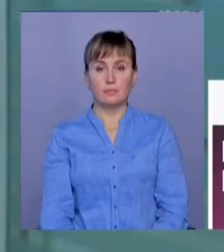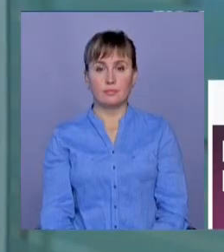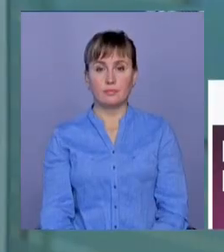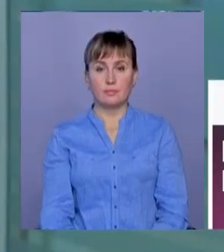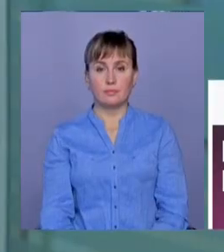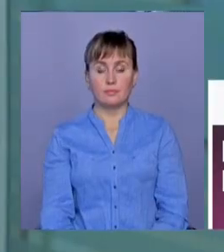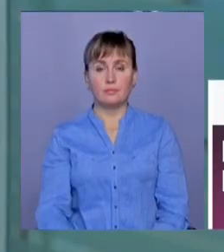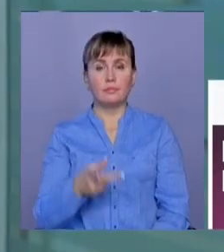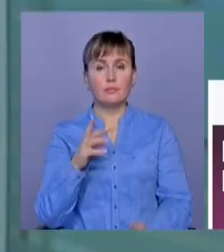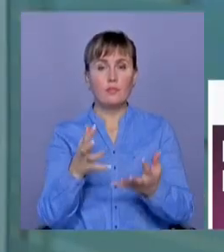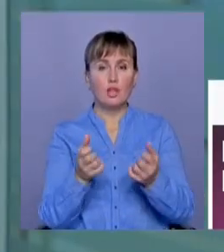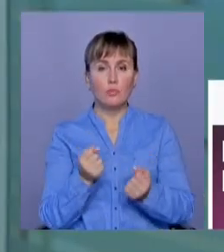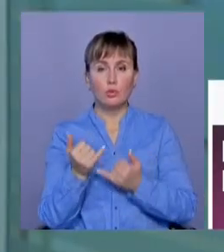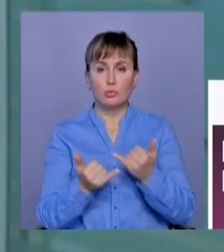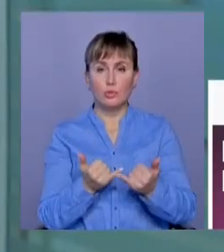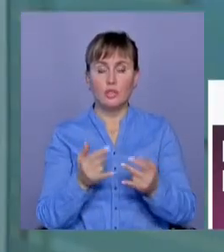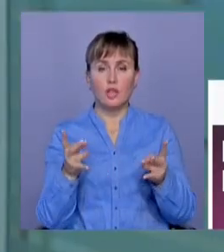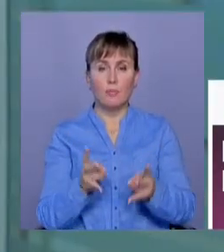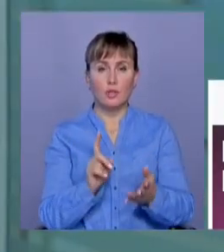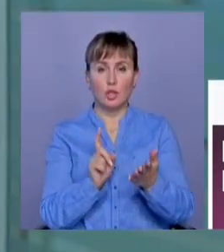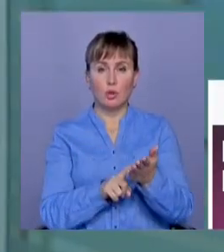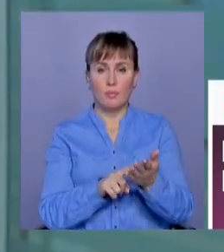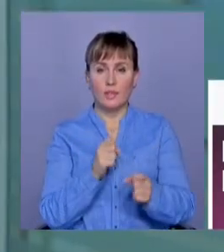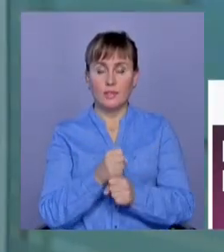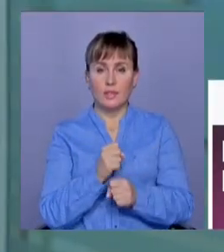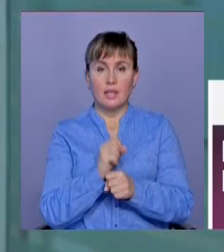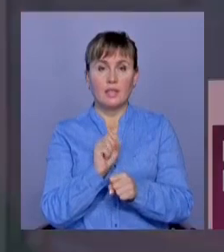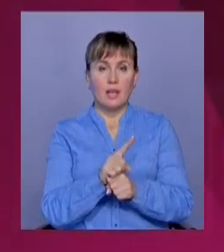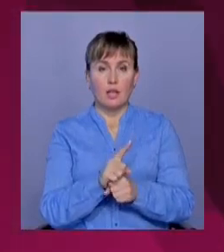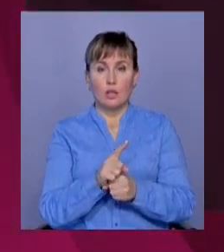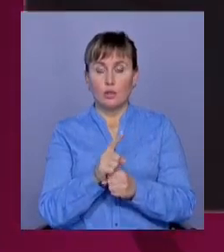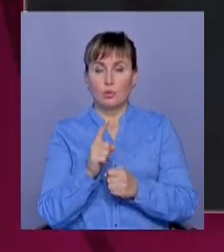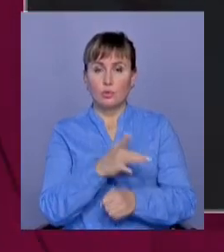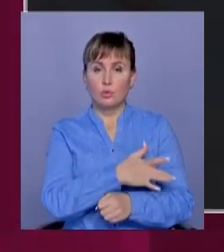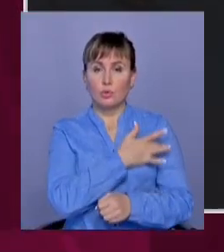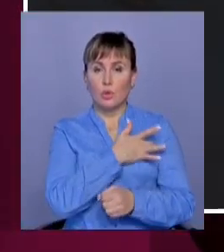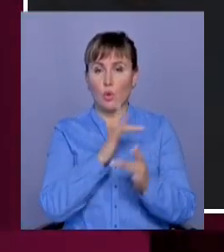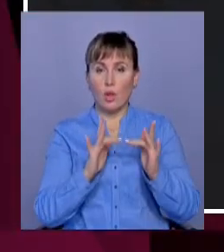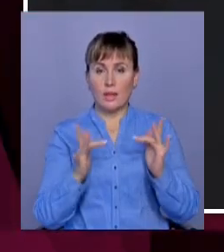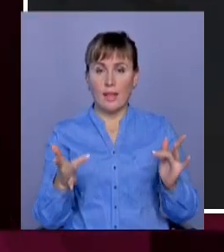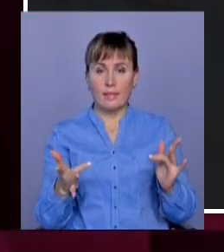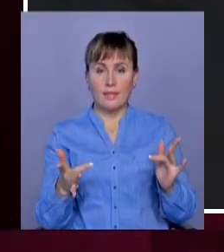для получения услуги необходимо нажать на кнопку заказать услугу онлайн